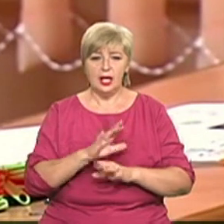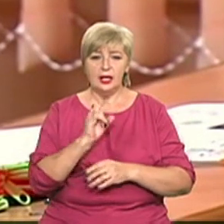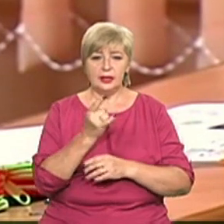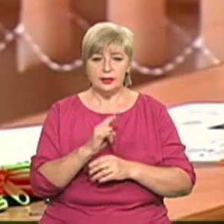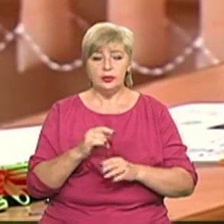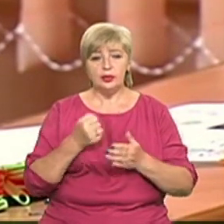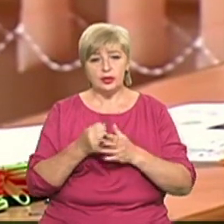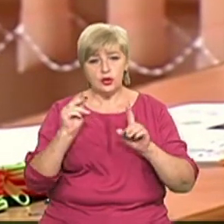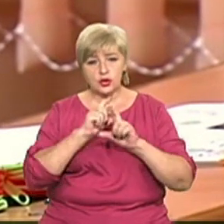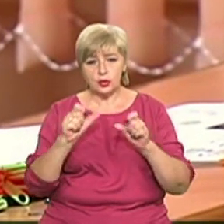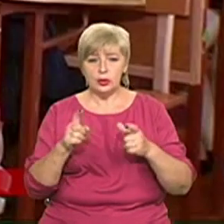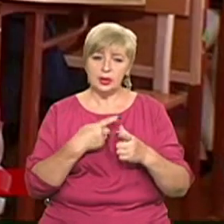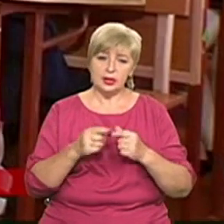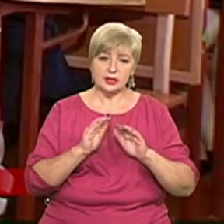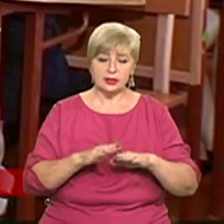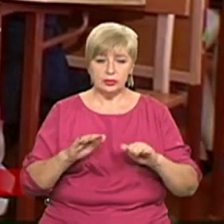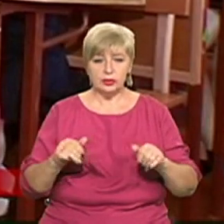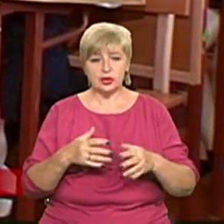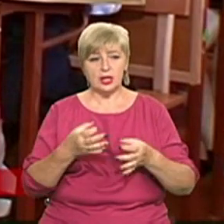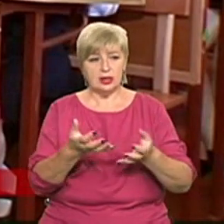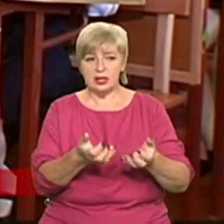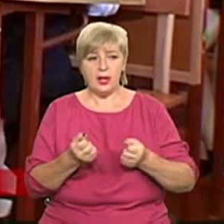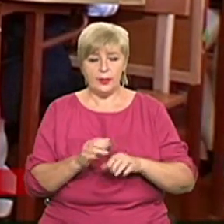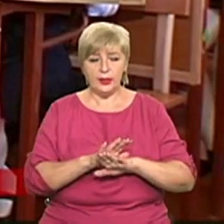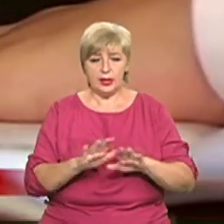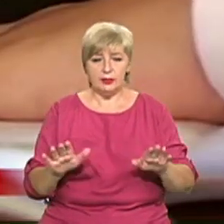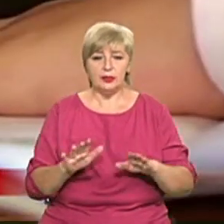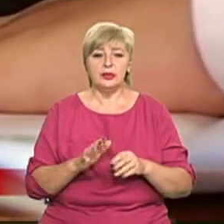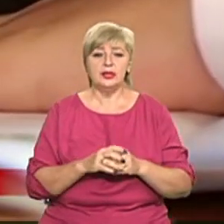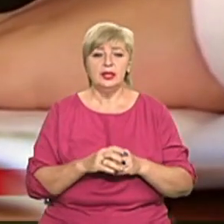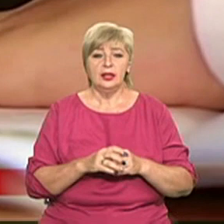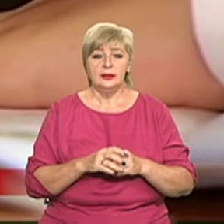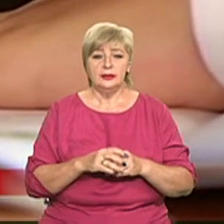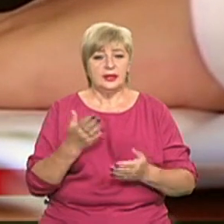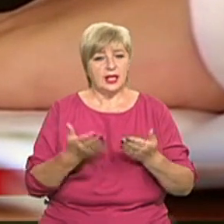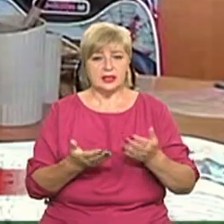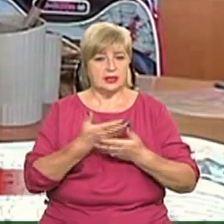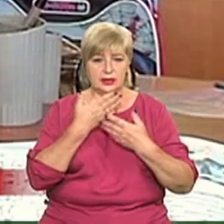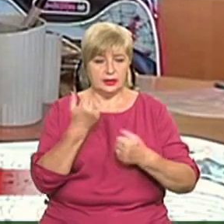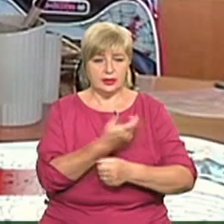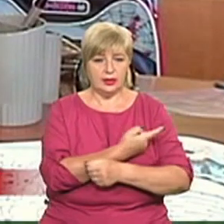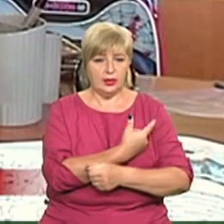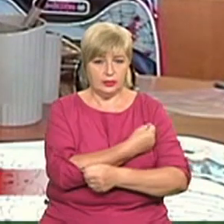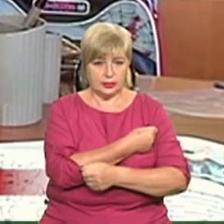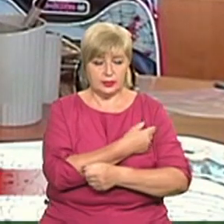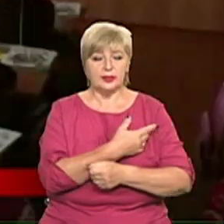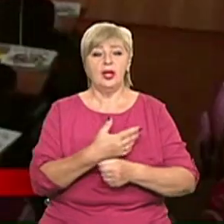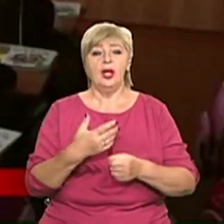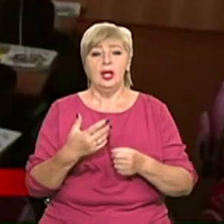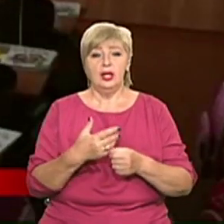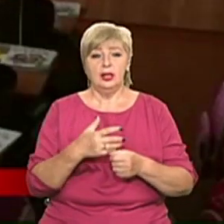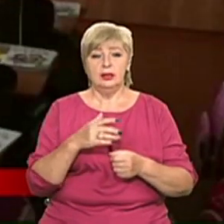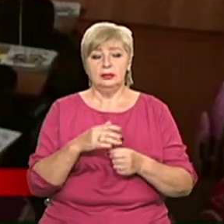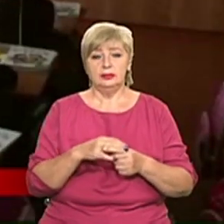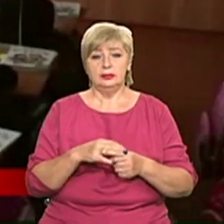садочка, якщо їй не зробили необхідні уколи. При цьому йдеться тільки про відвідування закладу. Доки вакцинацію учневі не